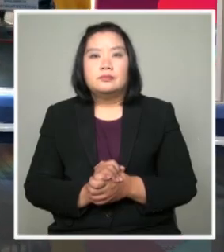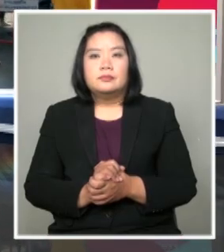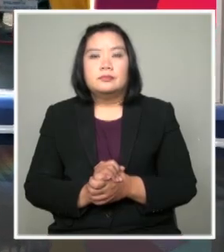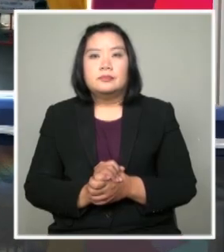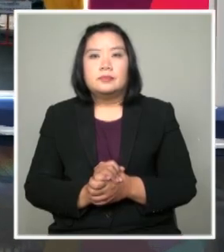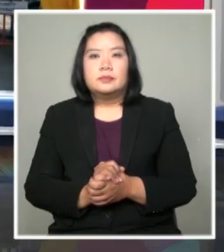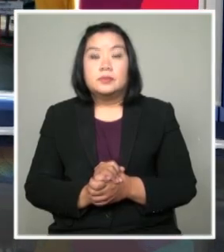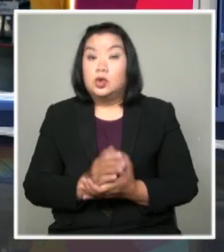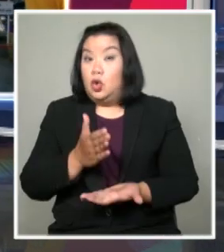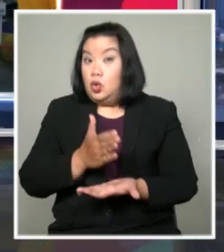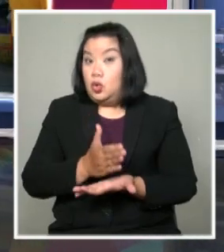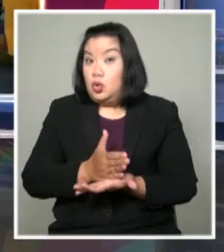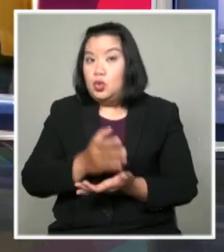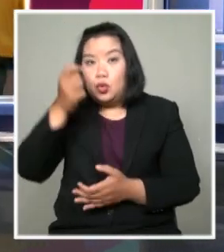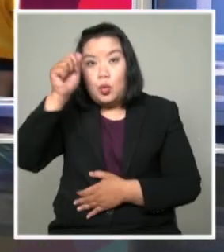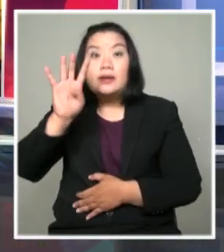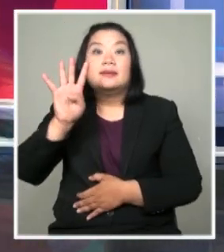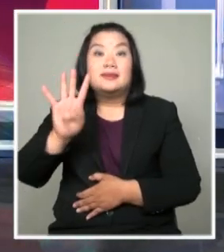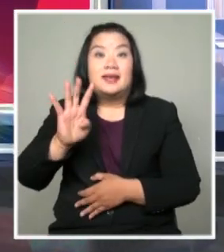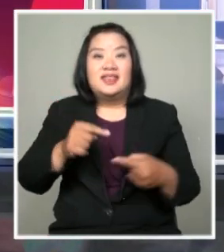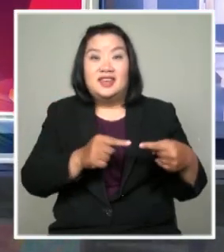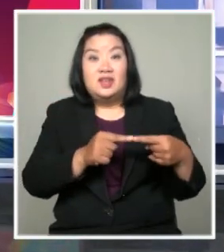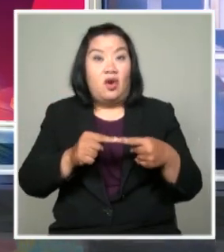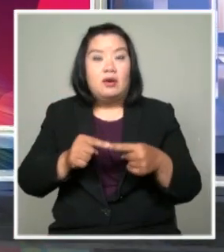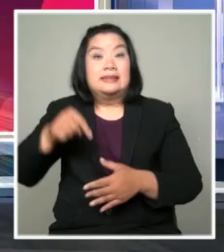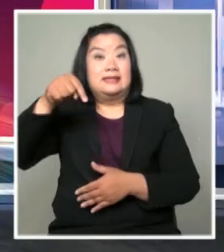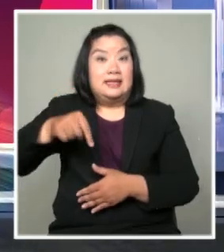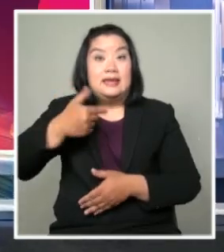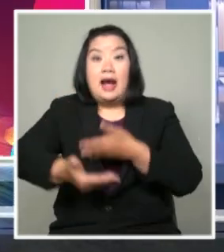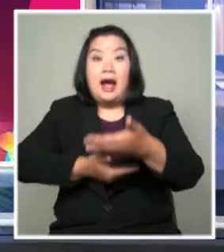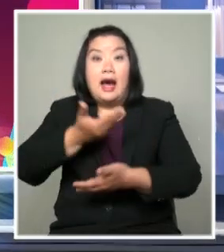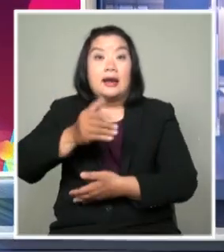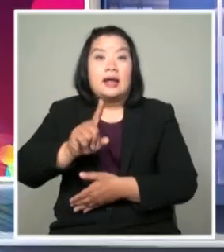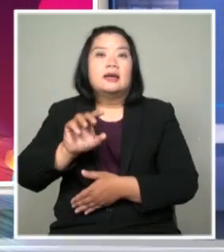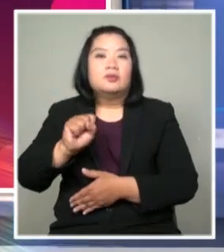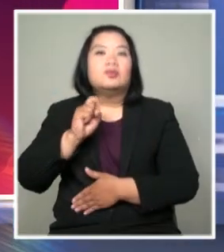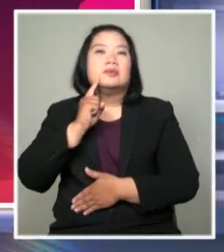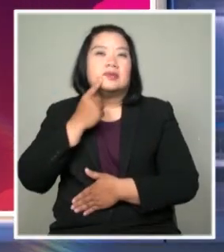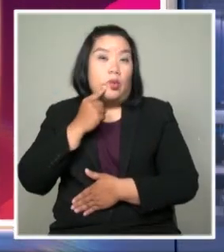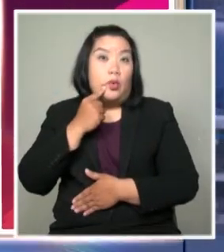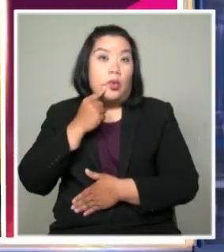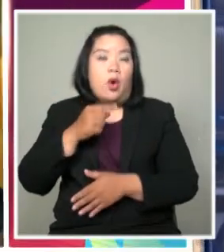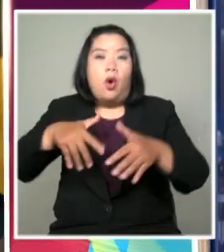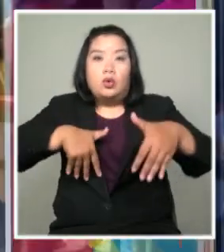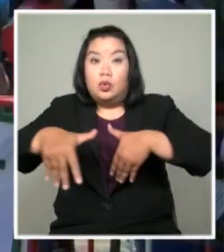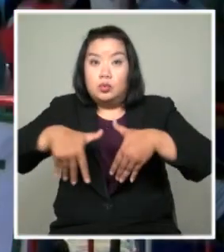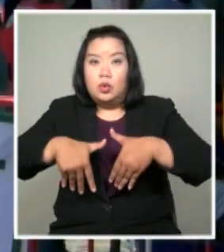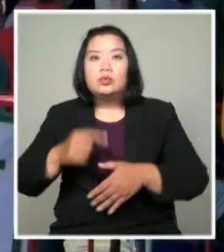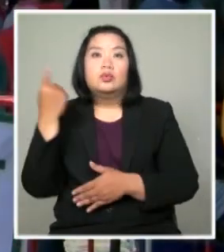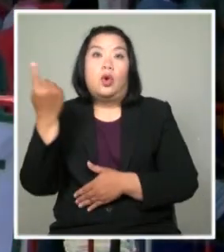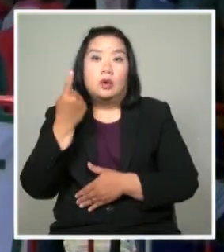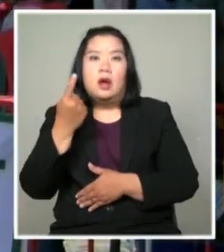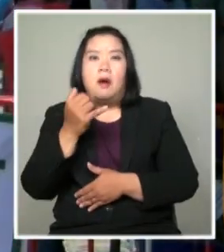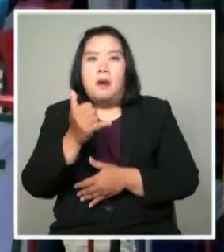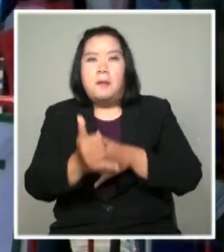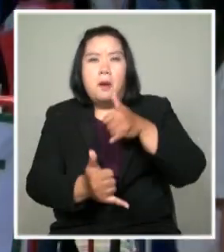ในวันหยุดยาวต่อเนื่องแบบนี้นะครับที่ตลาดมหาชัยจังหวัดสมุทรสาครก็จะเต็มไปด้วยนักท่องเที่ยวและประชาชนจำนวนม